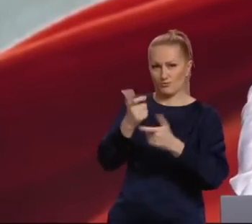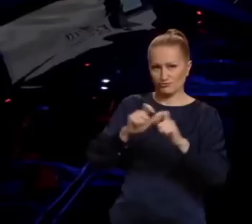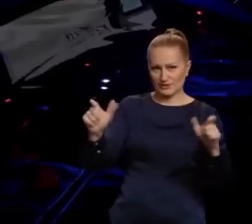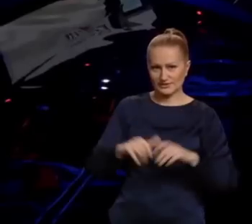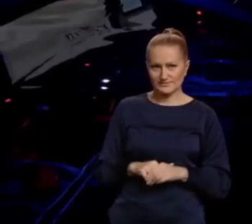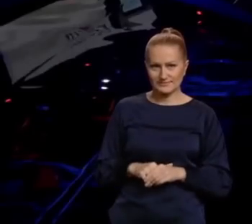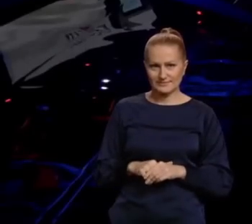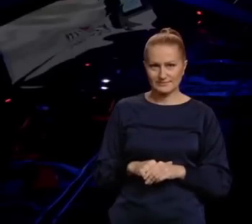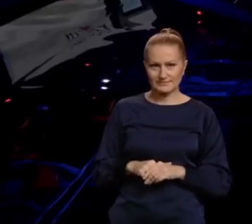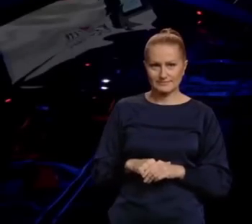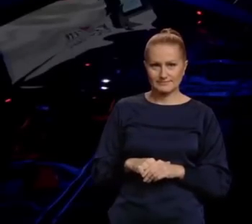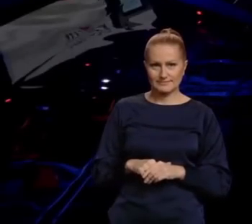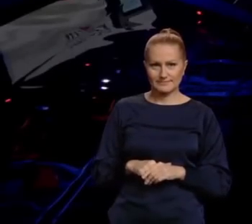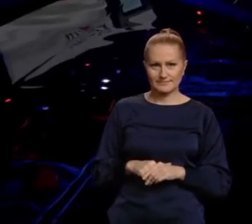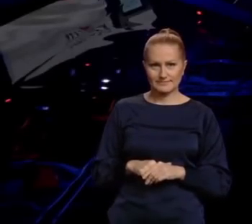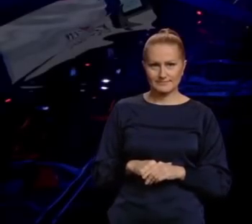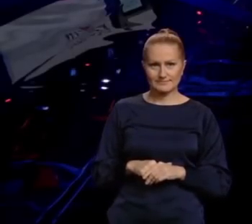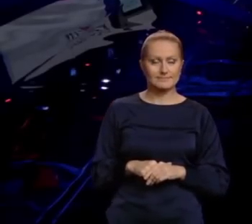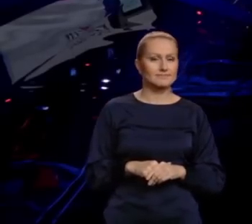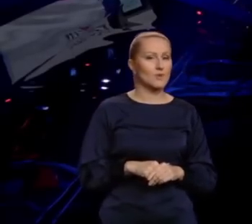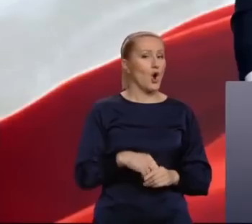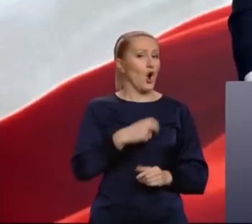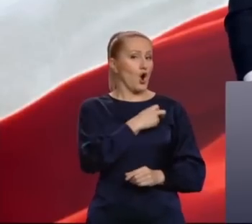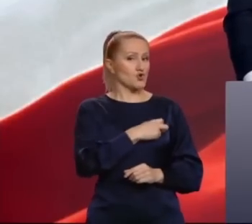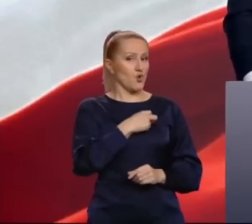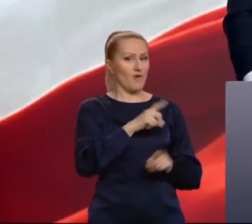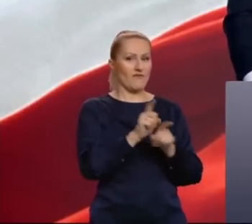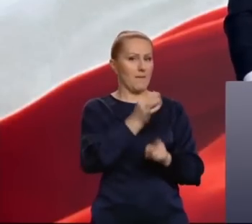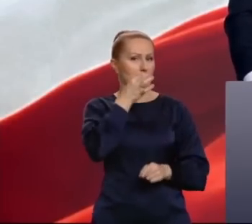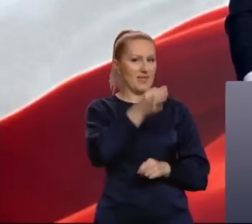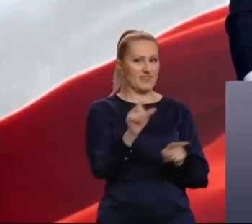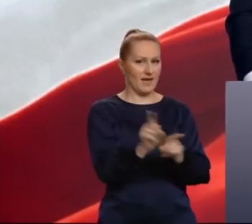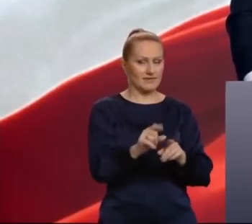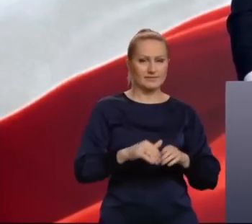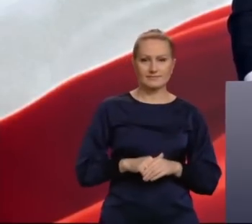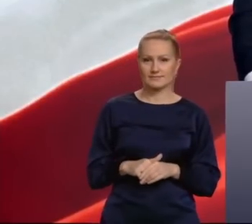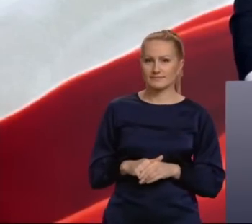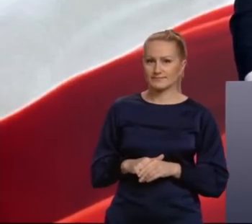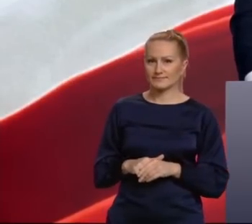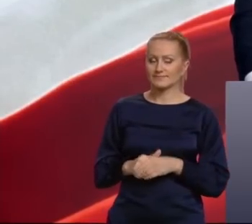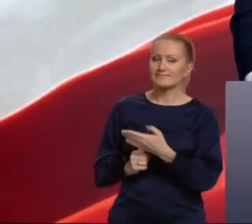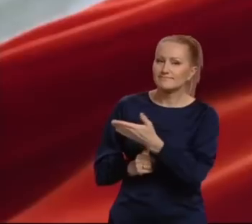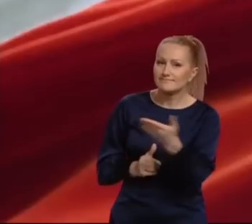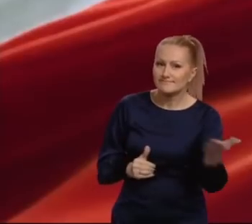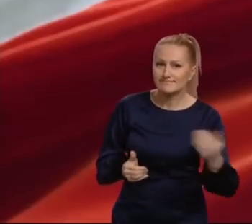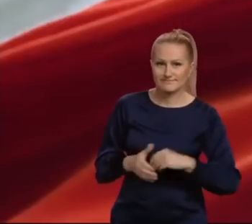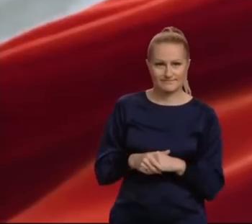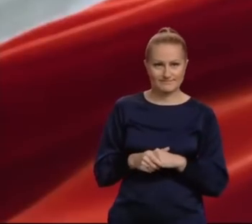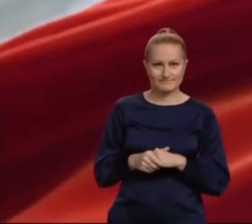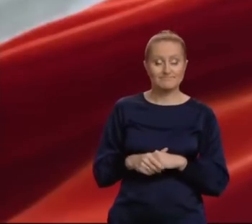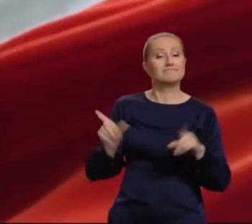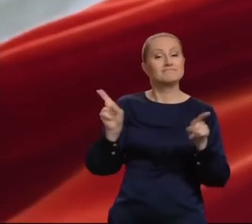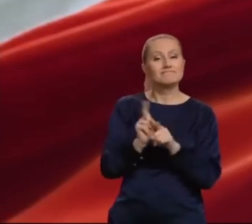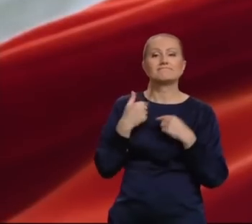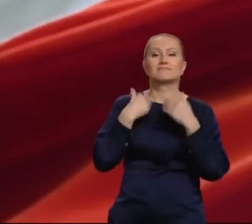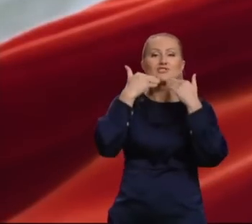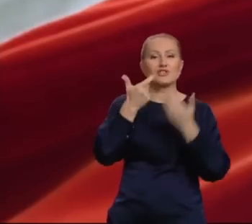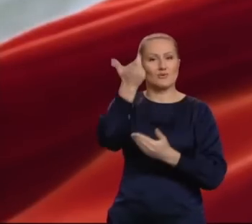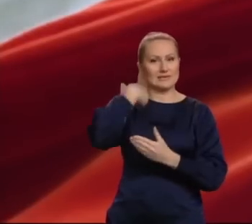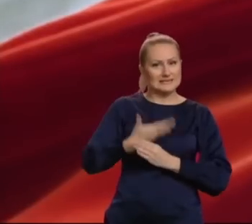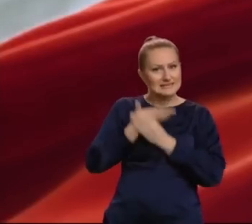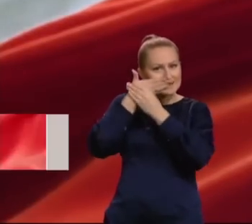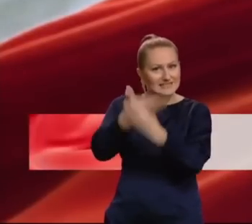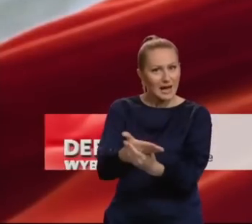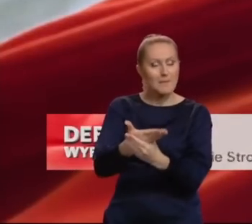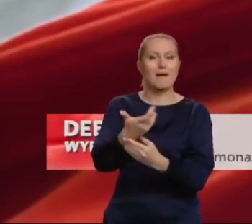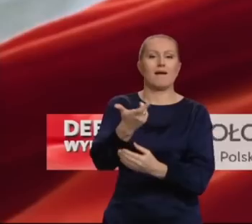są. Dupy, jak dawa jakieś walce MMA, 10 sekund i chłop powinien takimi deskami. Też dziękuję bardzo za zaproszenie, za szansę